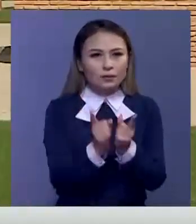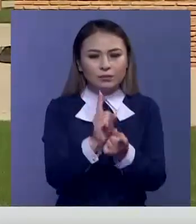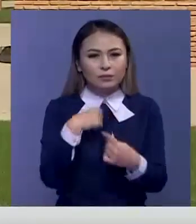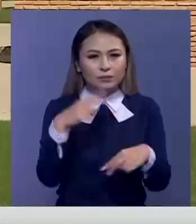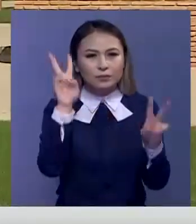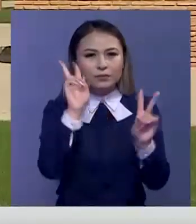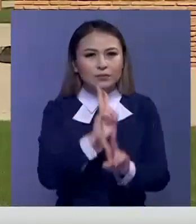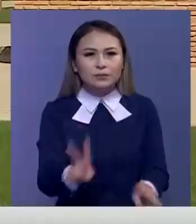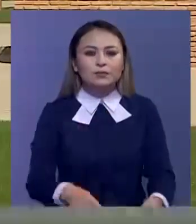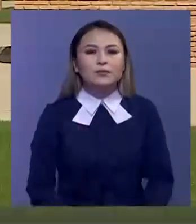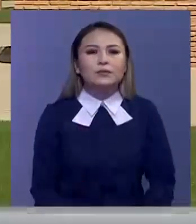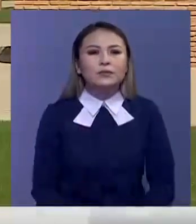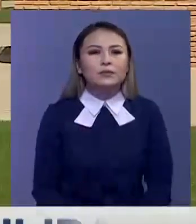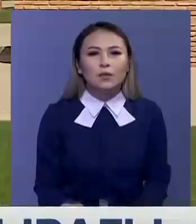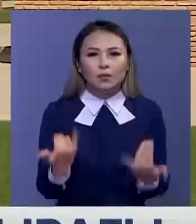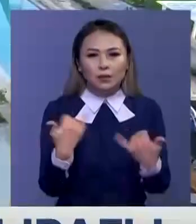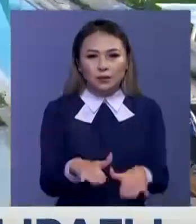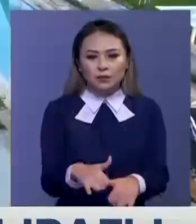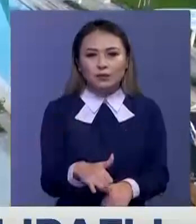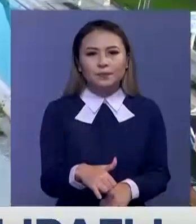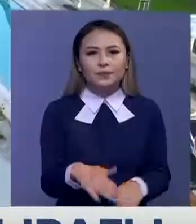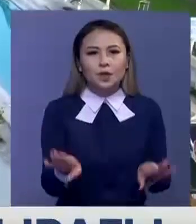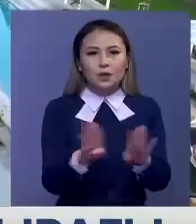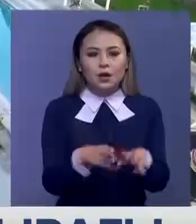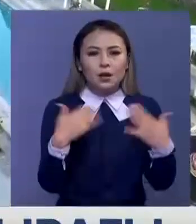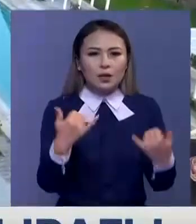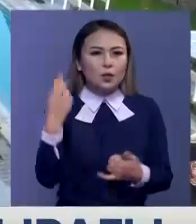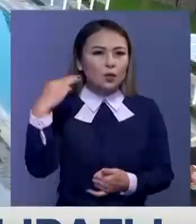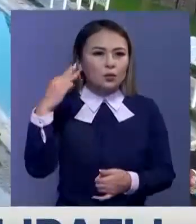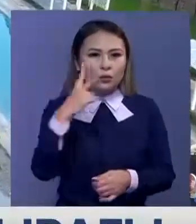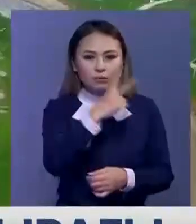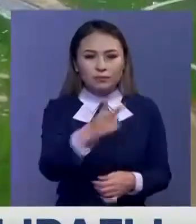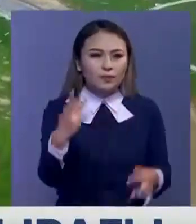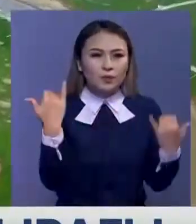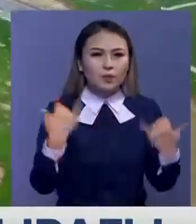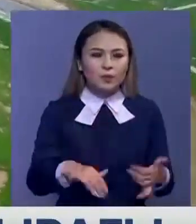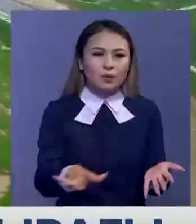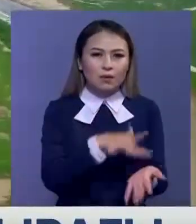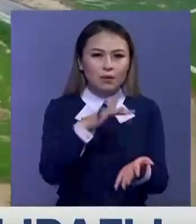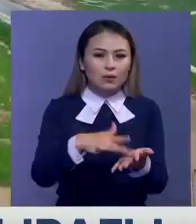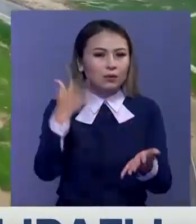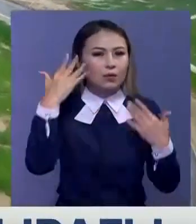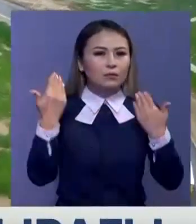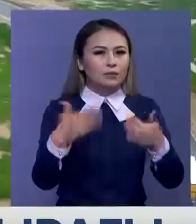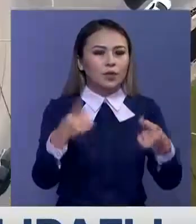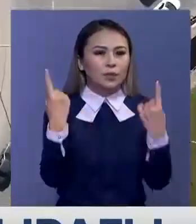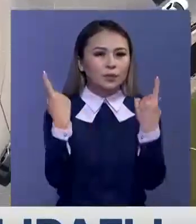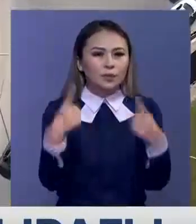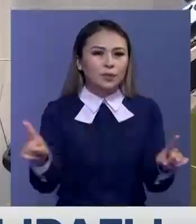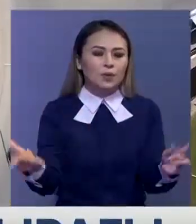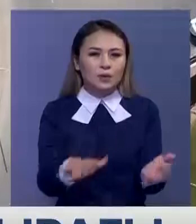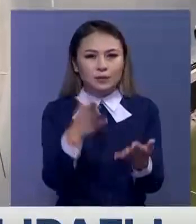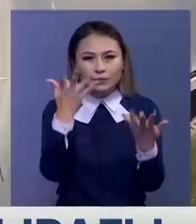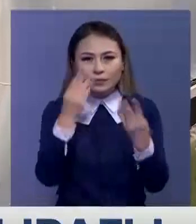ойламаған. Таң қалып отырмын өзімде. Расымен қазіргі Түркістан таң қалдырады. Қалаға кірген бетте өзгеріп сала берген шаһар